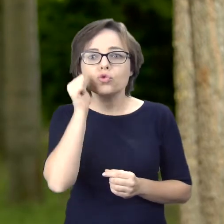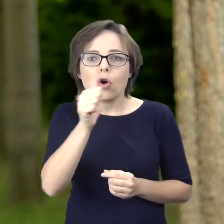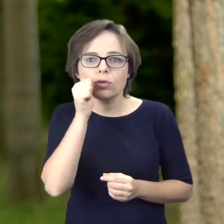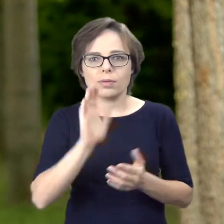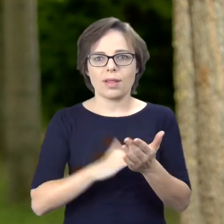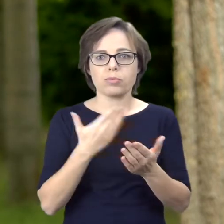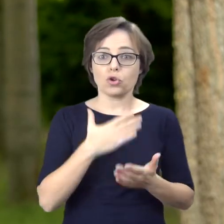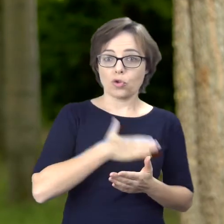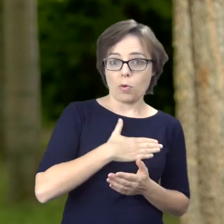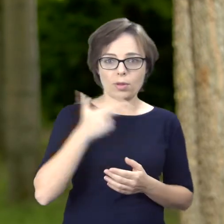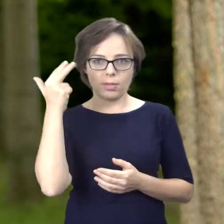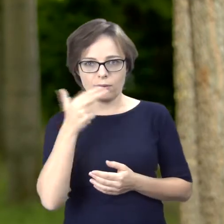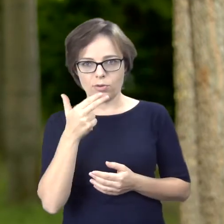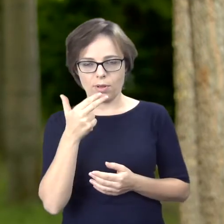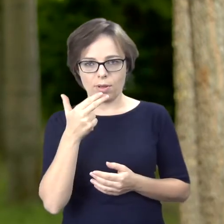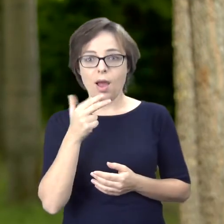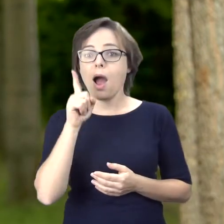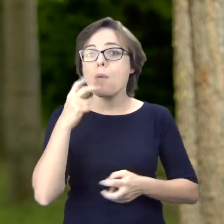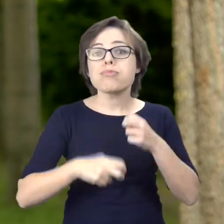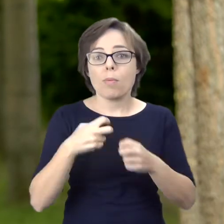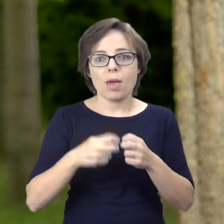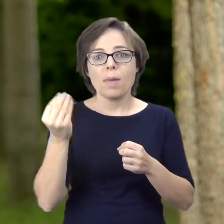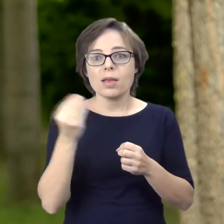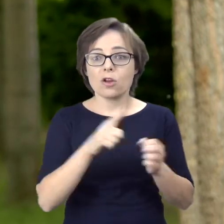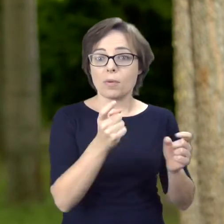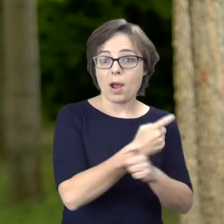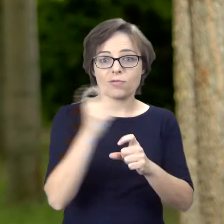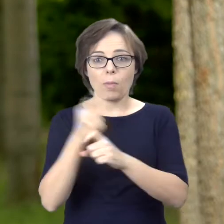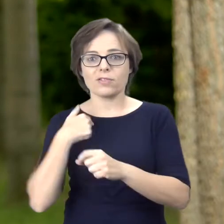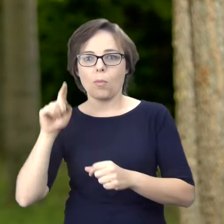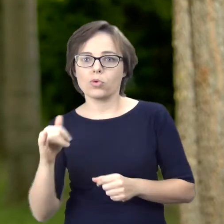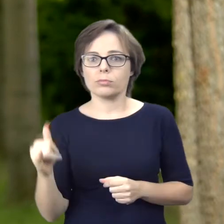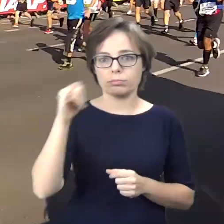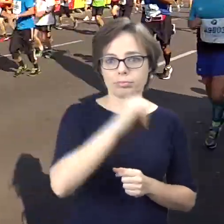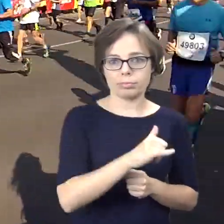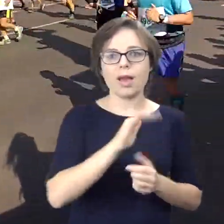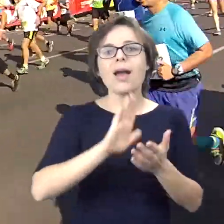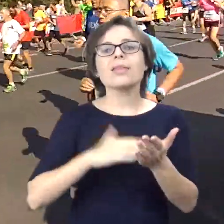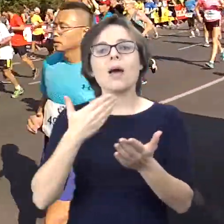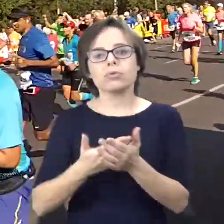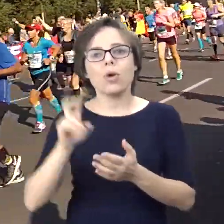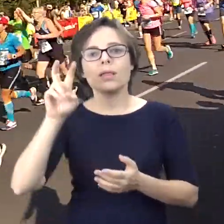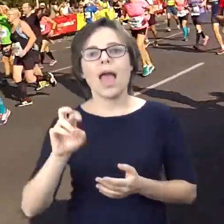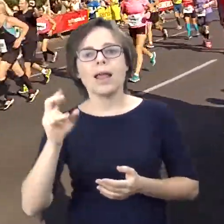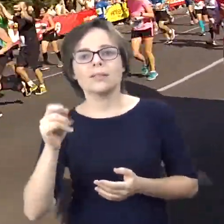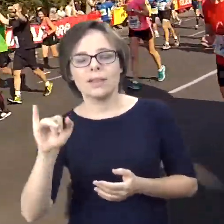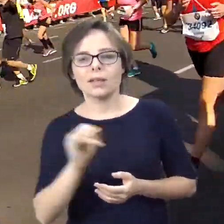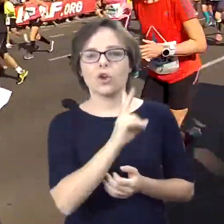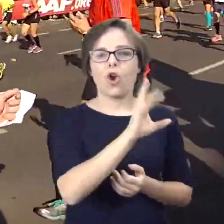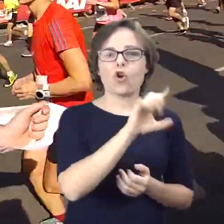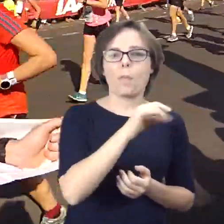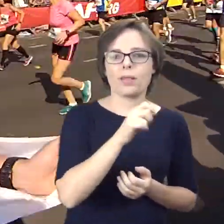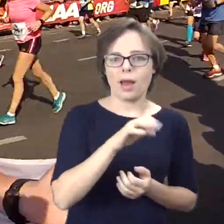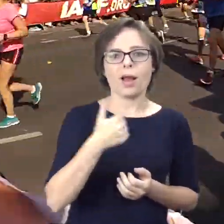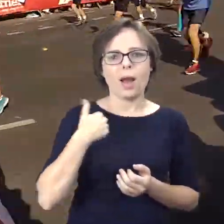sobotę i w niedzielę. Cała trudność polegała na tym, że trzeba było jeszcze przelecieć między tymi krajami. I tak na przykład było w Helsinkach i Kopenhadze. W momencie, jak się zapisałem